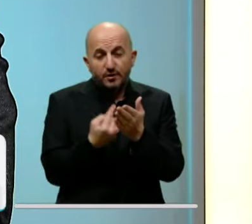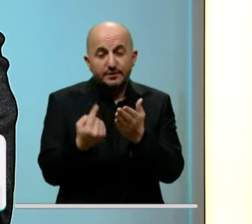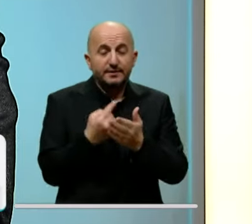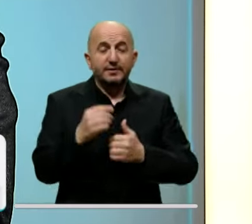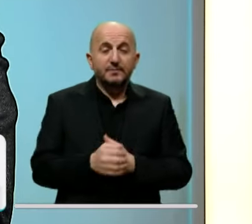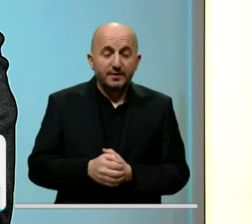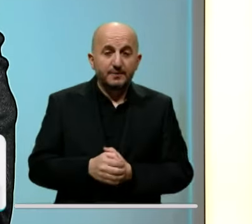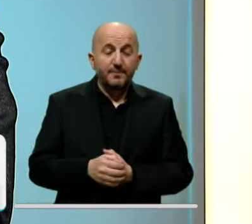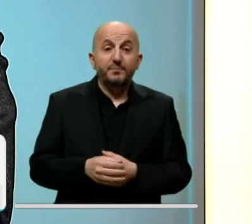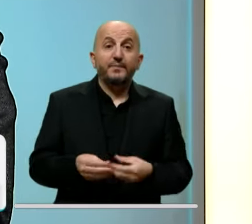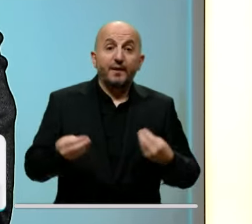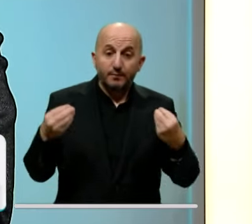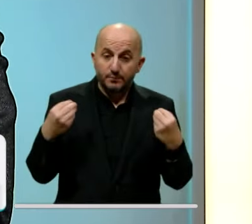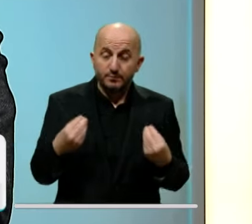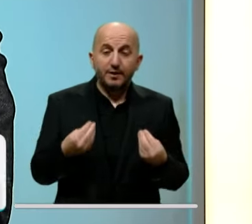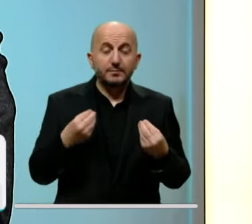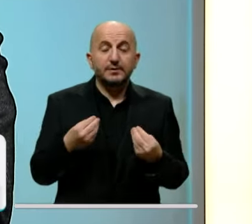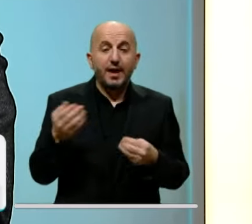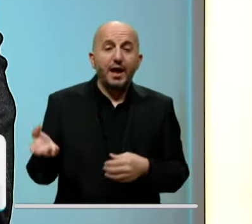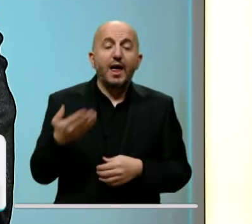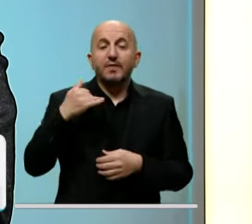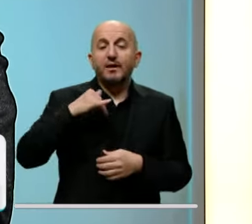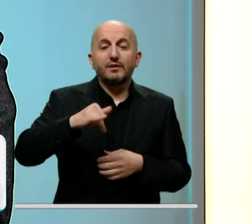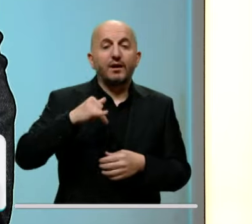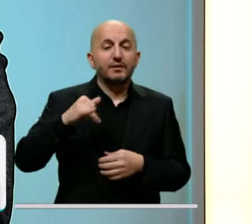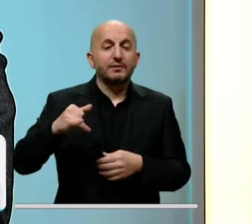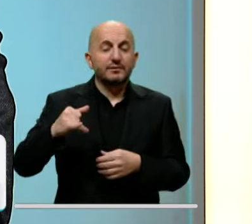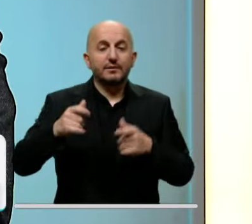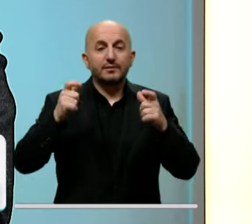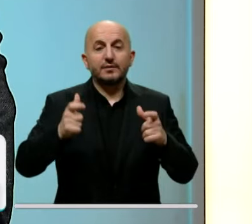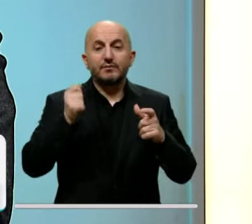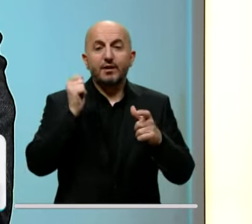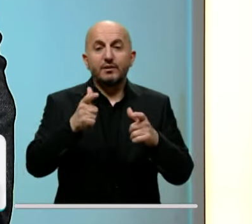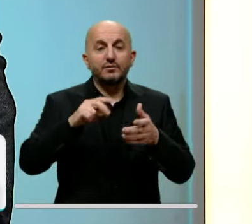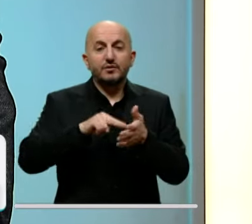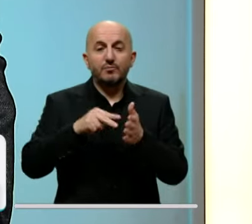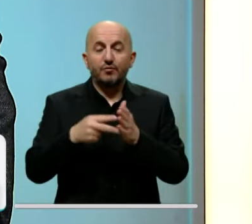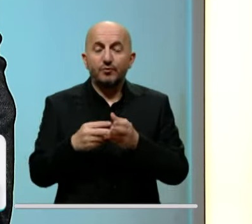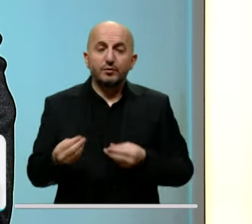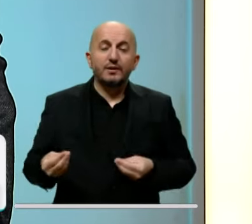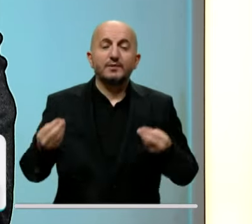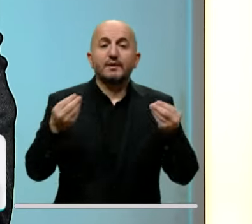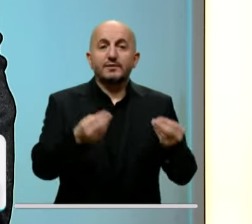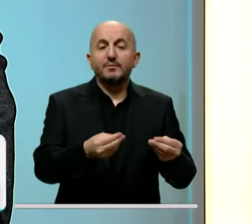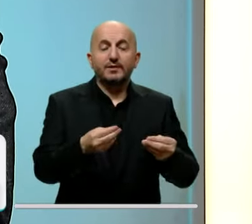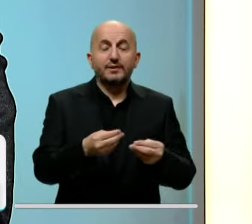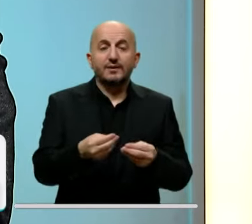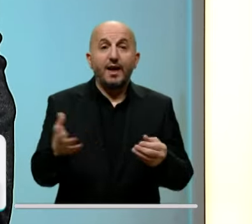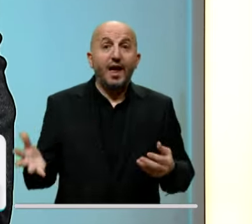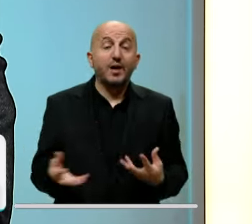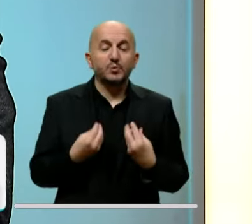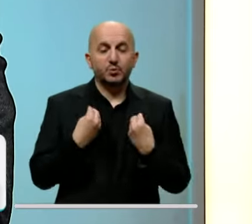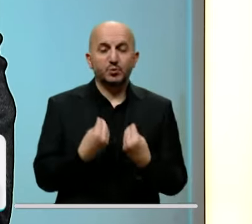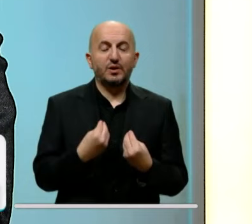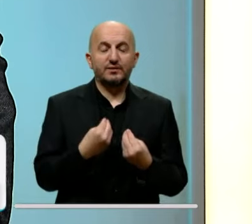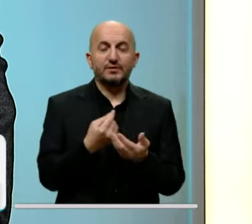Eee güzel bir şekilde en yakındaki il ve ilçe müftülükler imize teslim edersek onlar en güzel